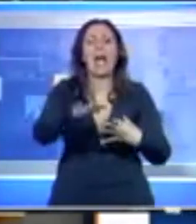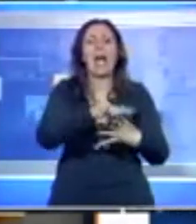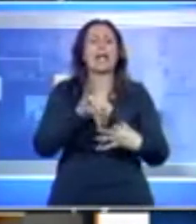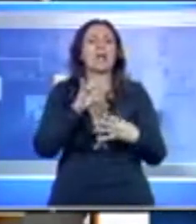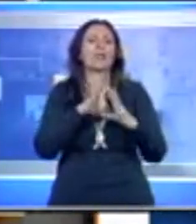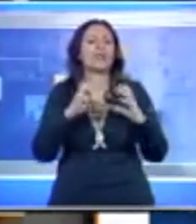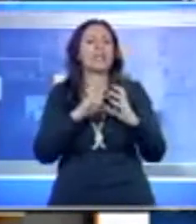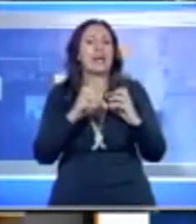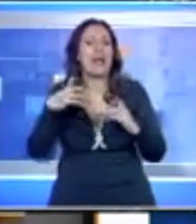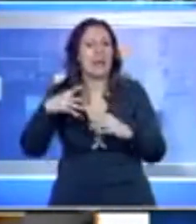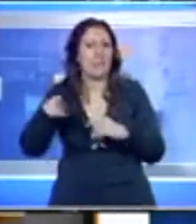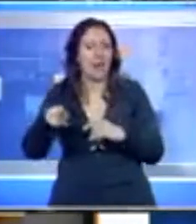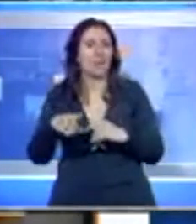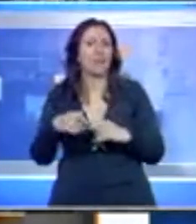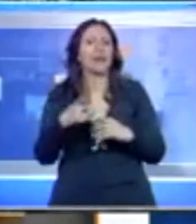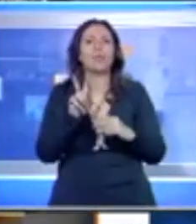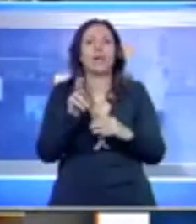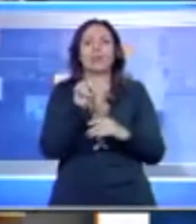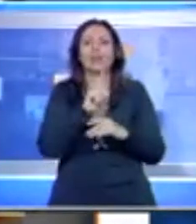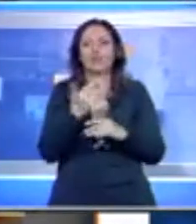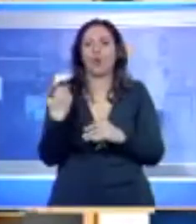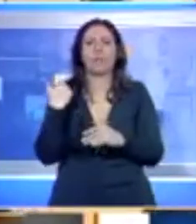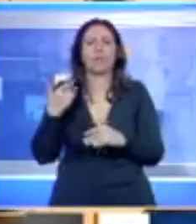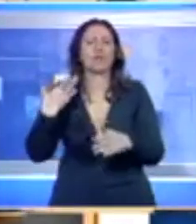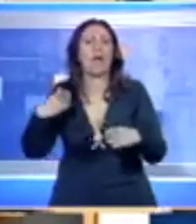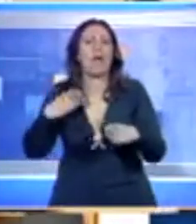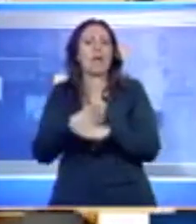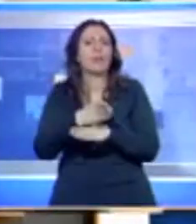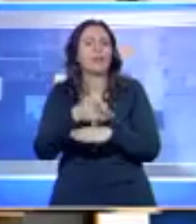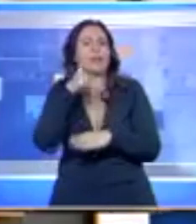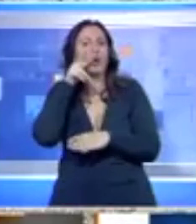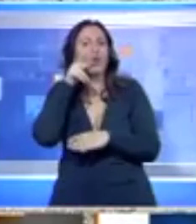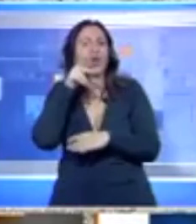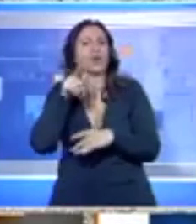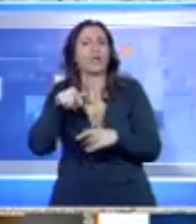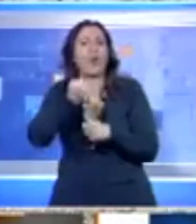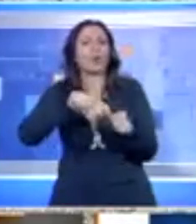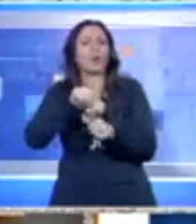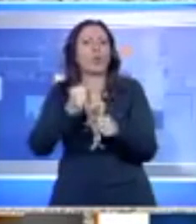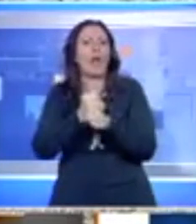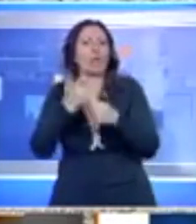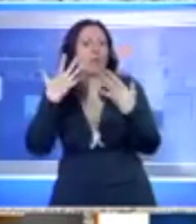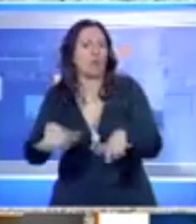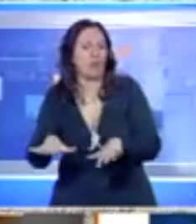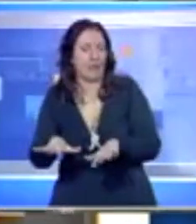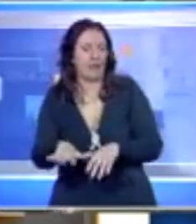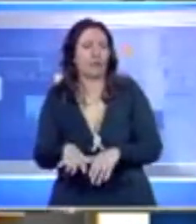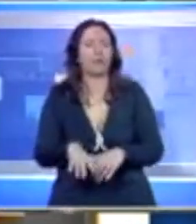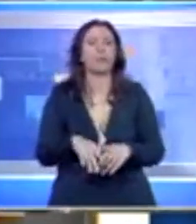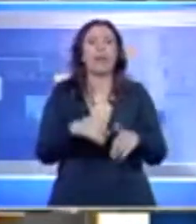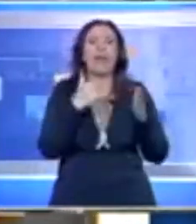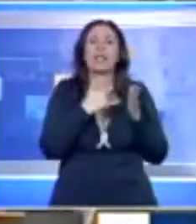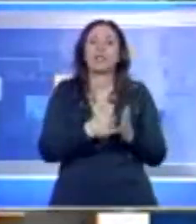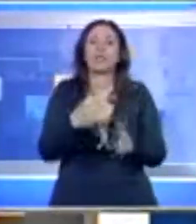venti giorni dalla morte dell'operaio rossella mastromartino investita dopo la fine del turno di lavoro i risultati del sopralluogo